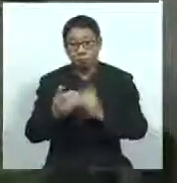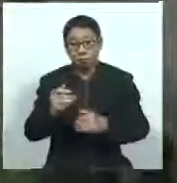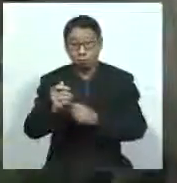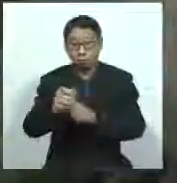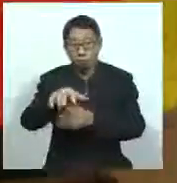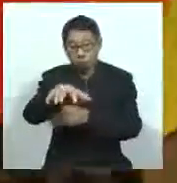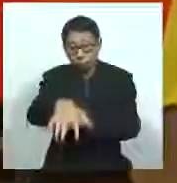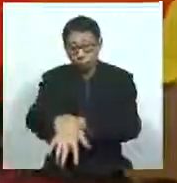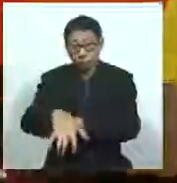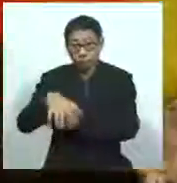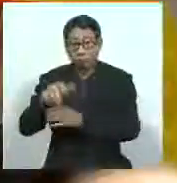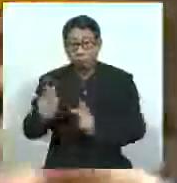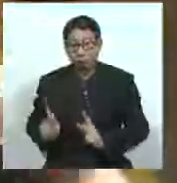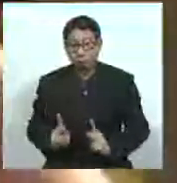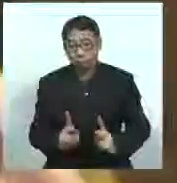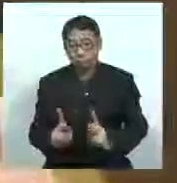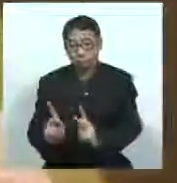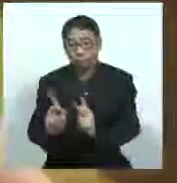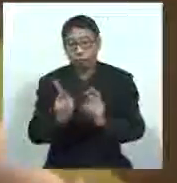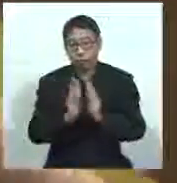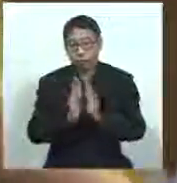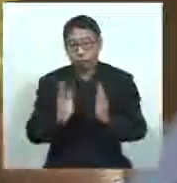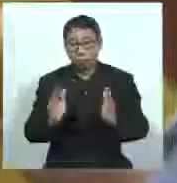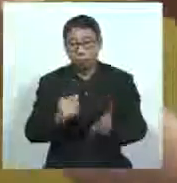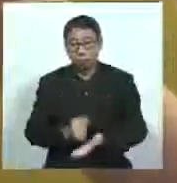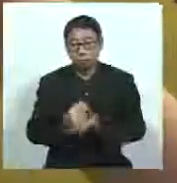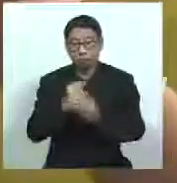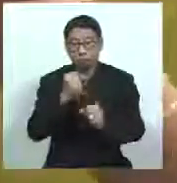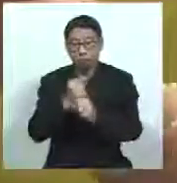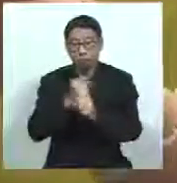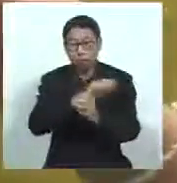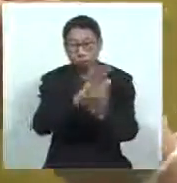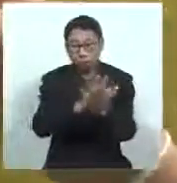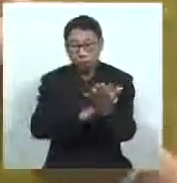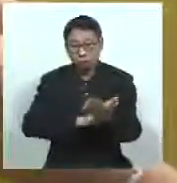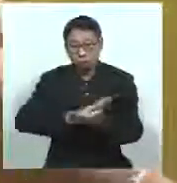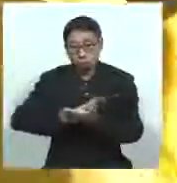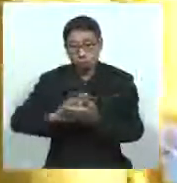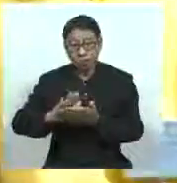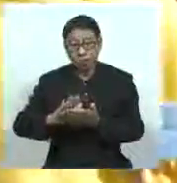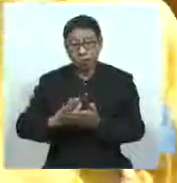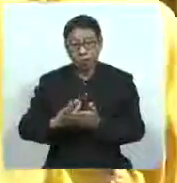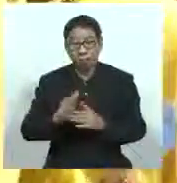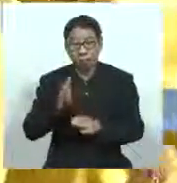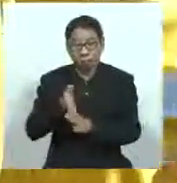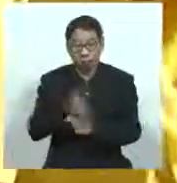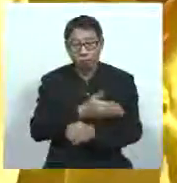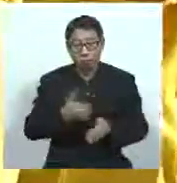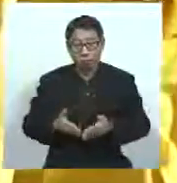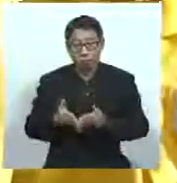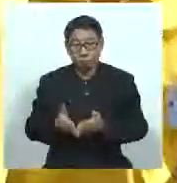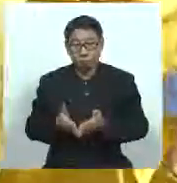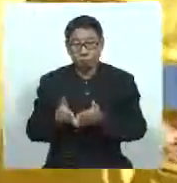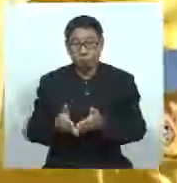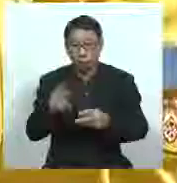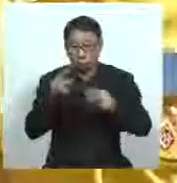อกคูคลองพร้อมทั้งขอบคุณที่ช่วยกันทำให้บ้านเมืองสะอาดก่อนที่จะนั่งเรือท้องแบนเพื่อสำรวจคล